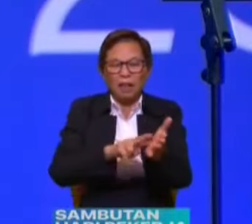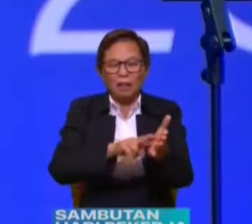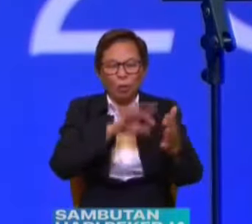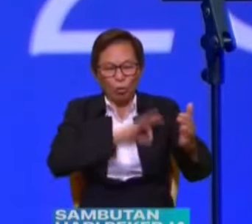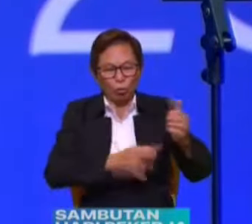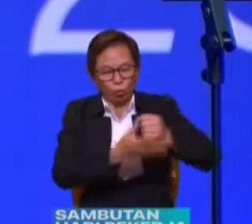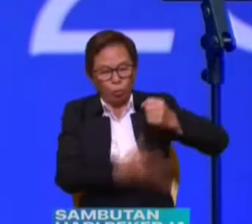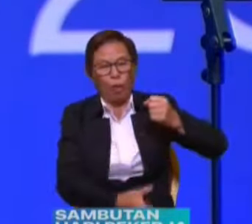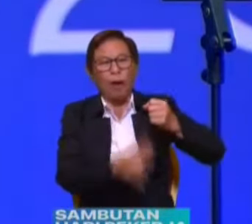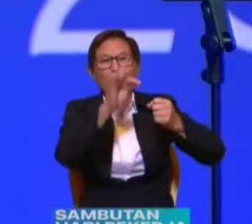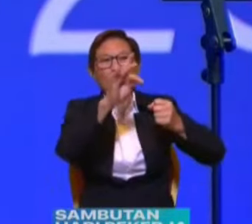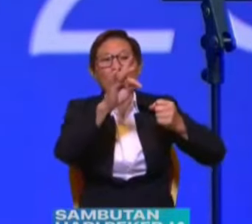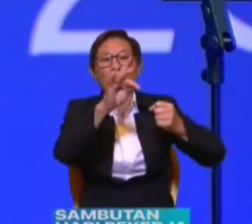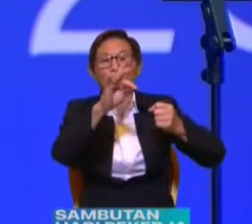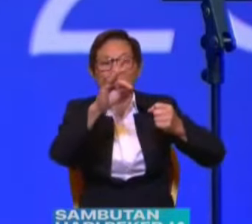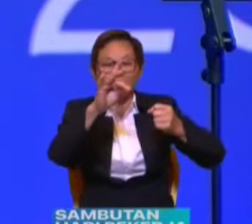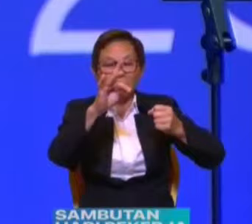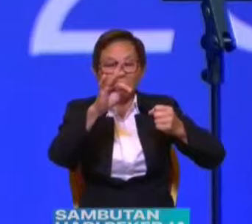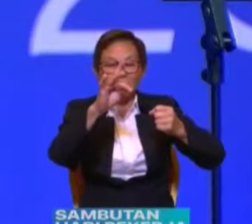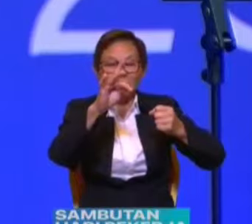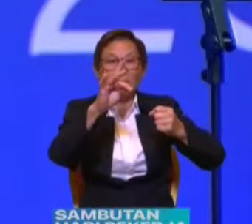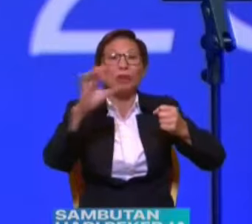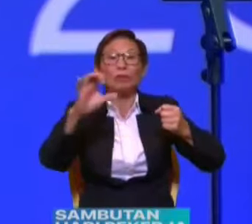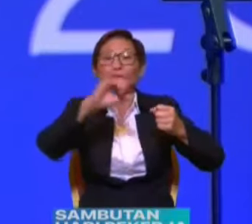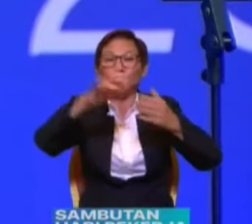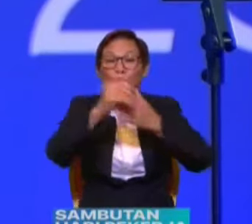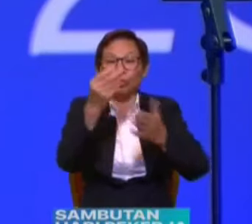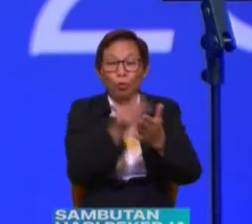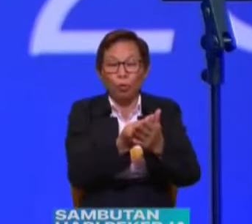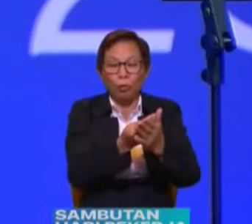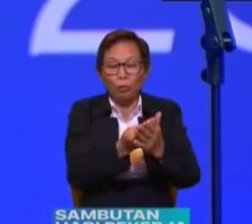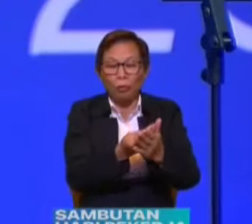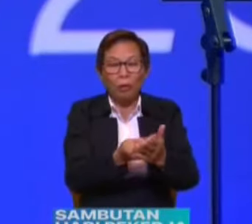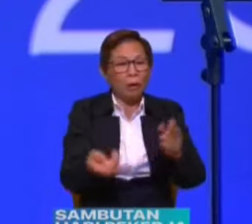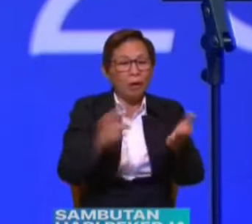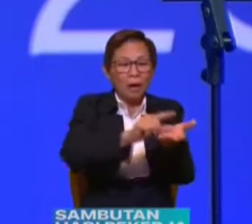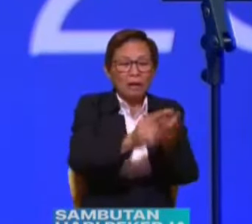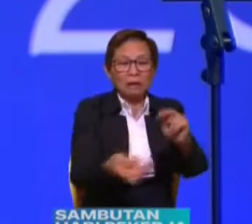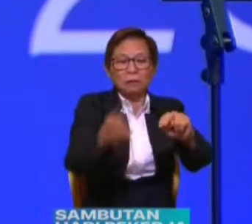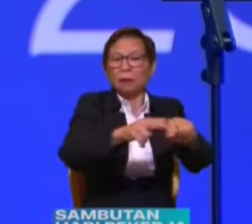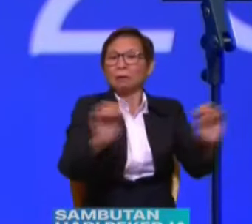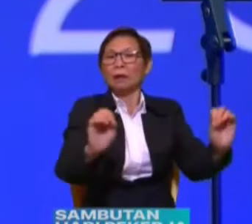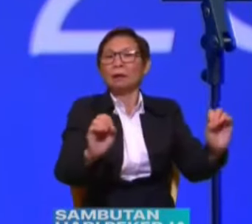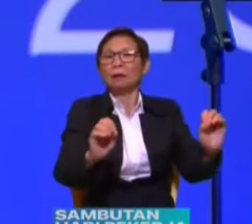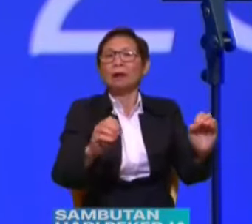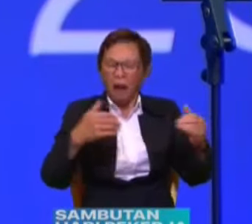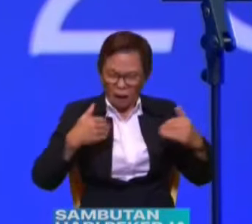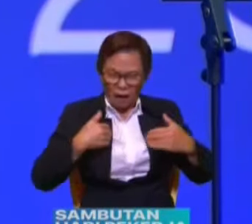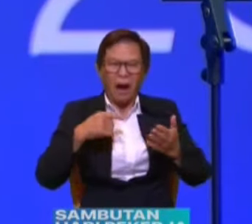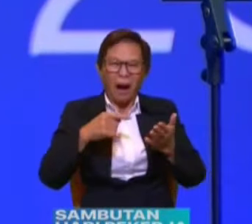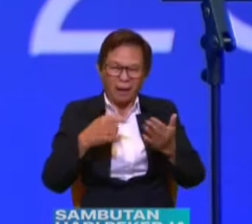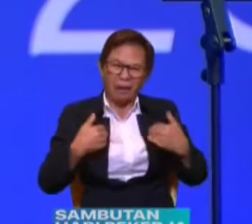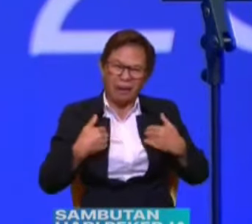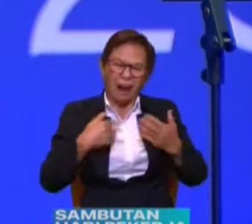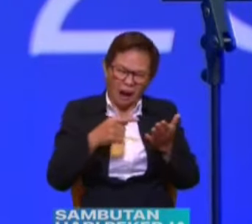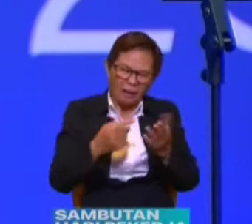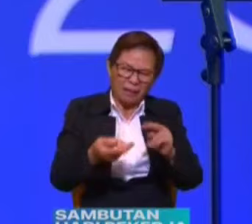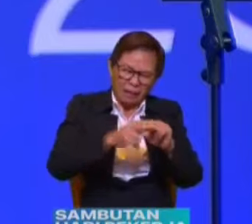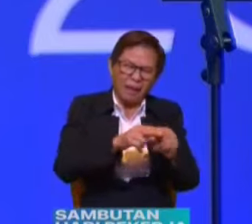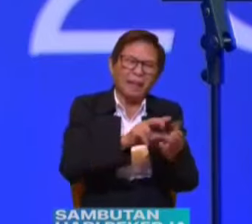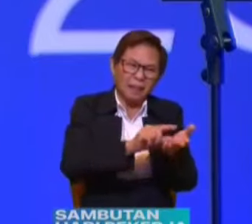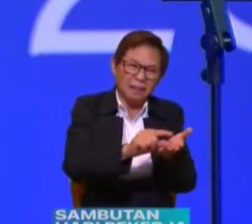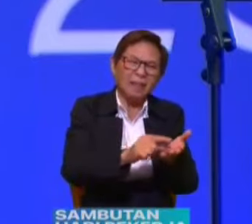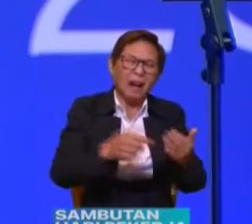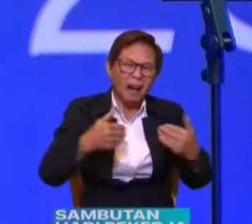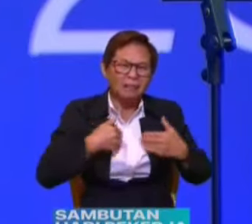juta, 1 bilion ringgit. Ada naik upah. Kadang-kadang tidak naik. Ada dia fikirkan